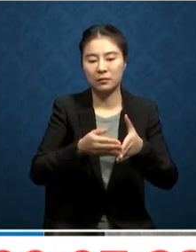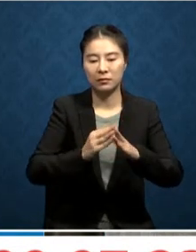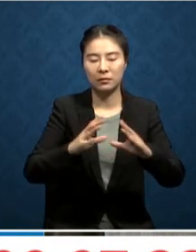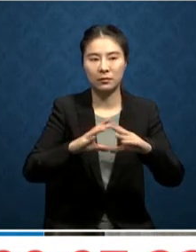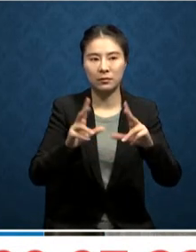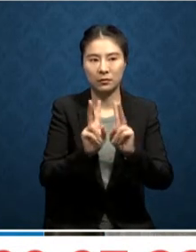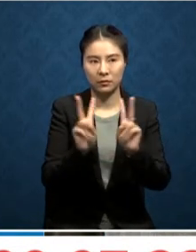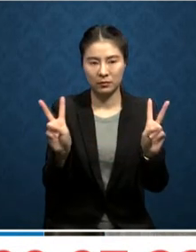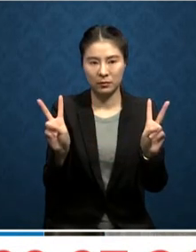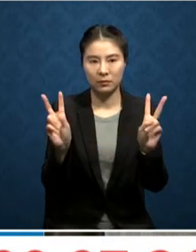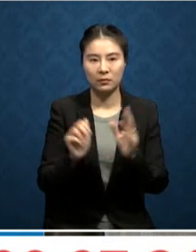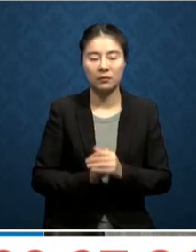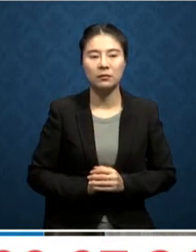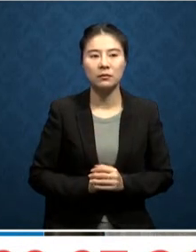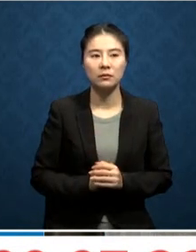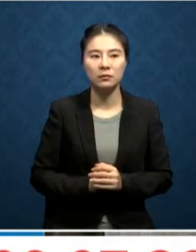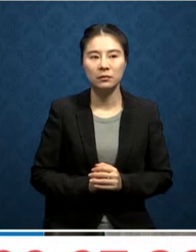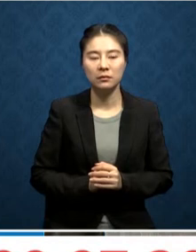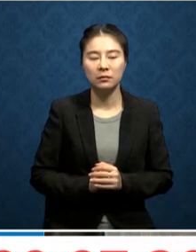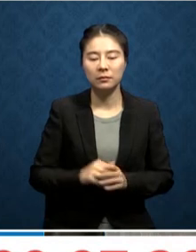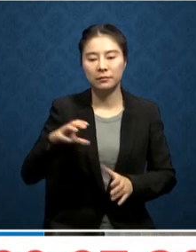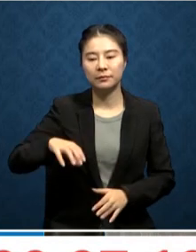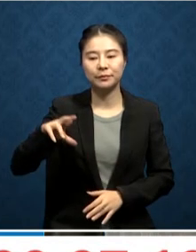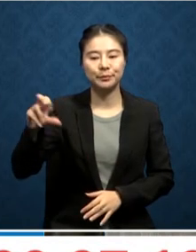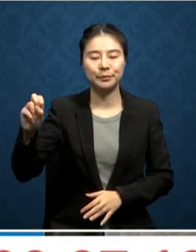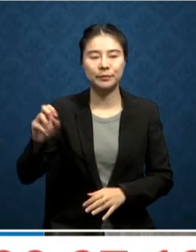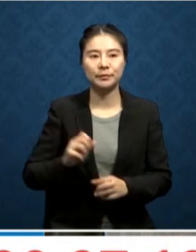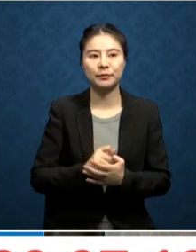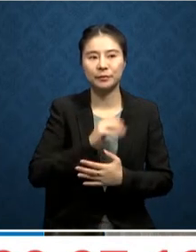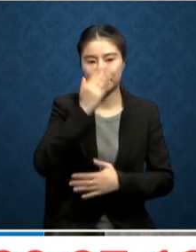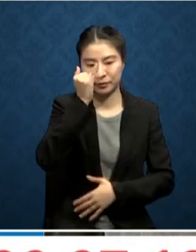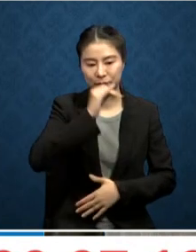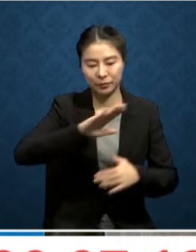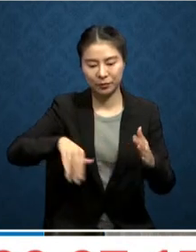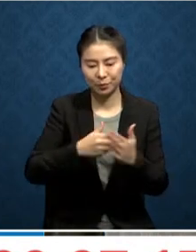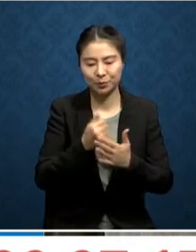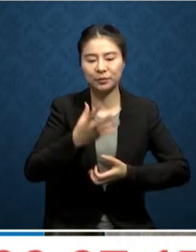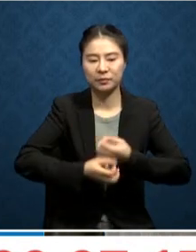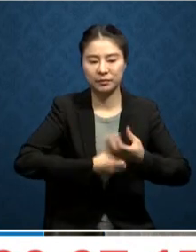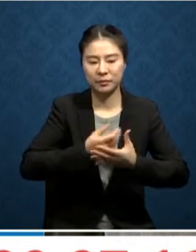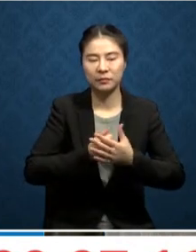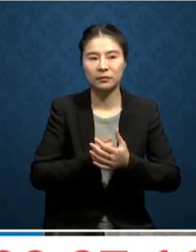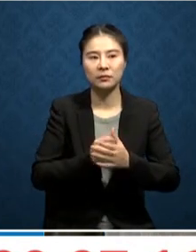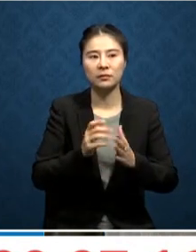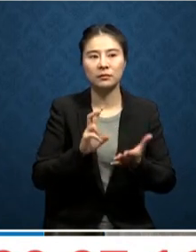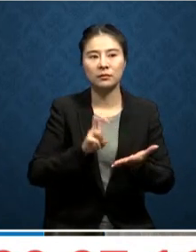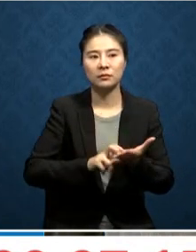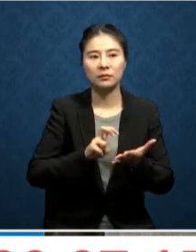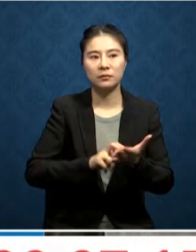มการเต็มสภาครับเพื่อให้ทุกท่านได้ลงความเห็นชอบร่วมกันครับขอผู้รับรองด้วยครับ